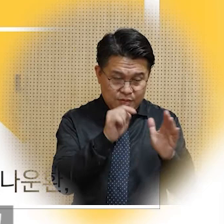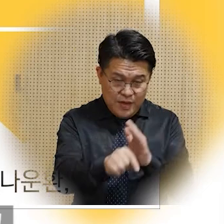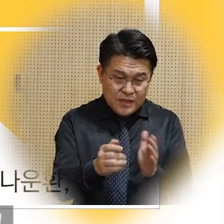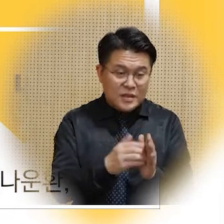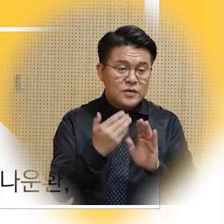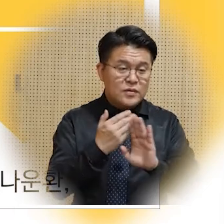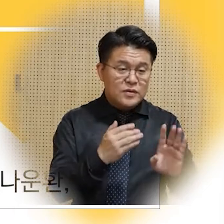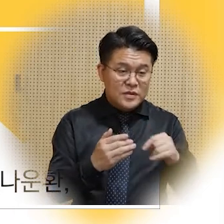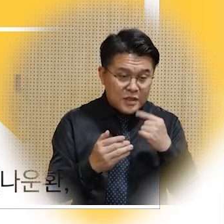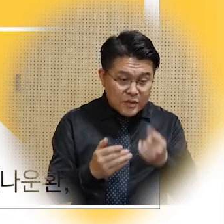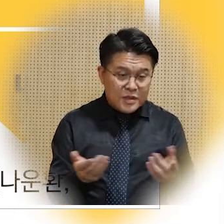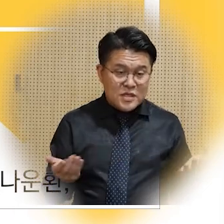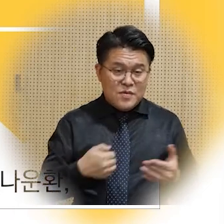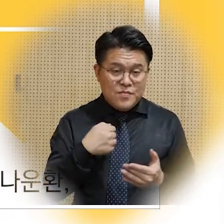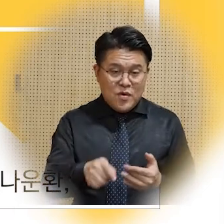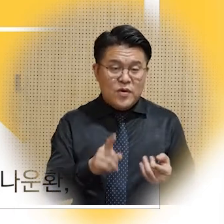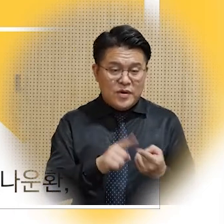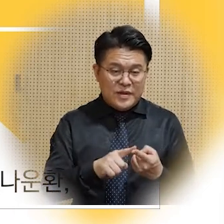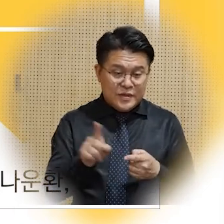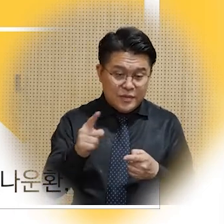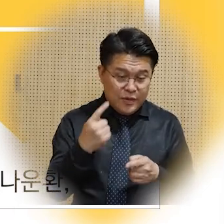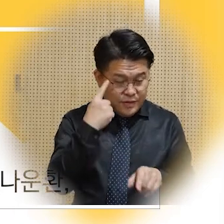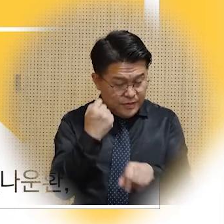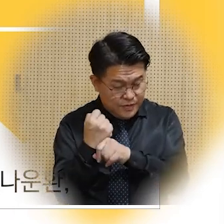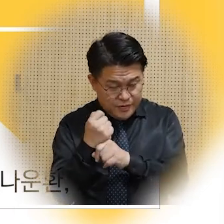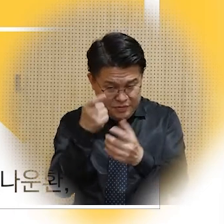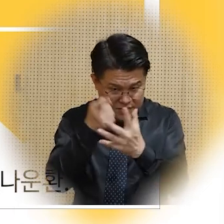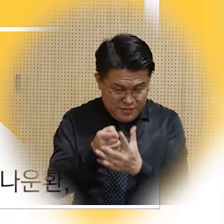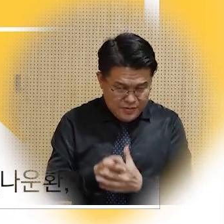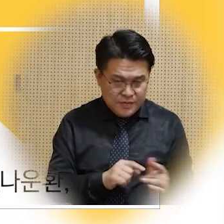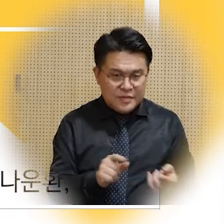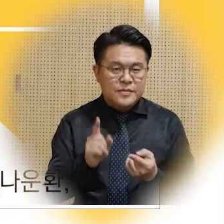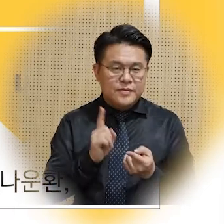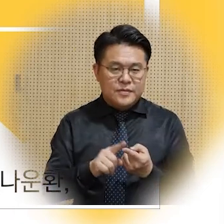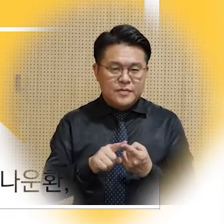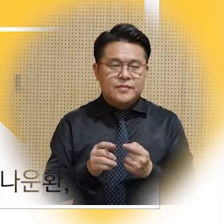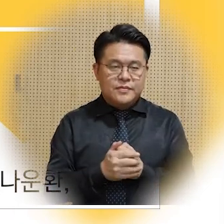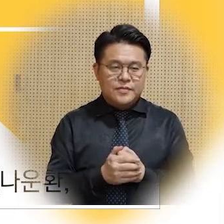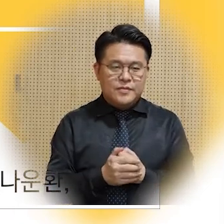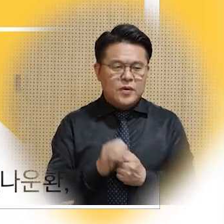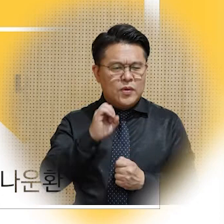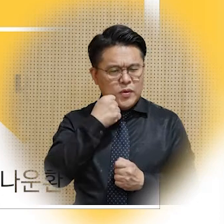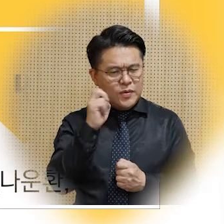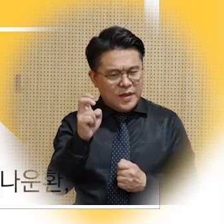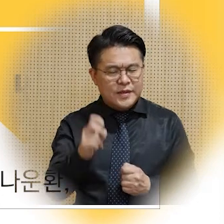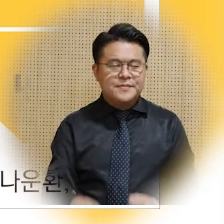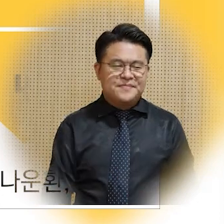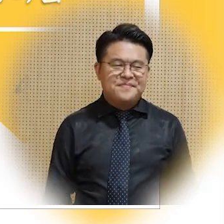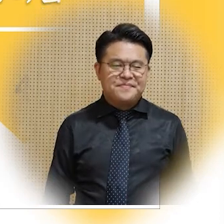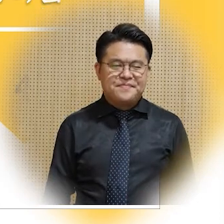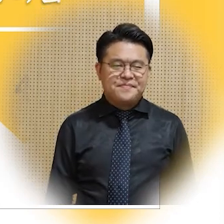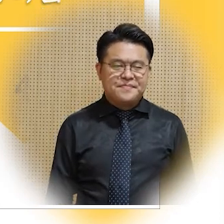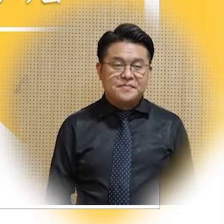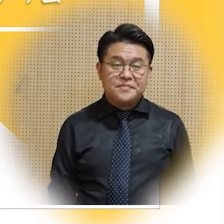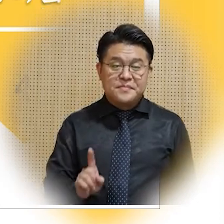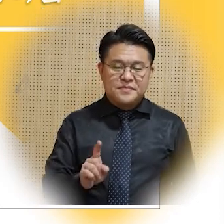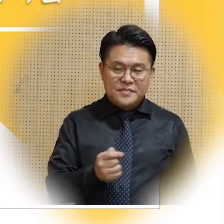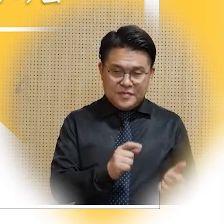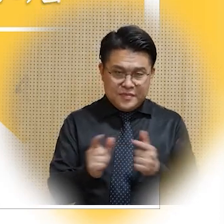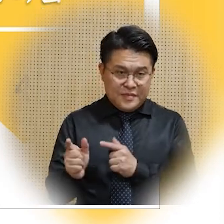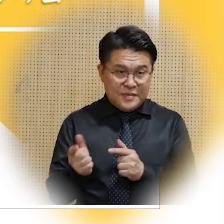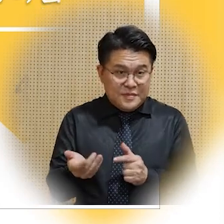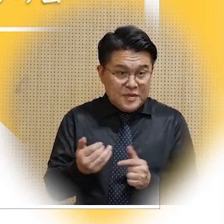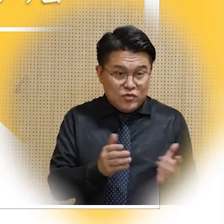기관에 가가지고 그 업무에 대해서 파악하는 거는 조금은 어려움이 있을 수 있을 것 같기 때문에 일단 이런